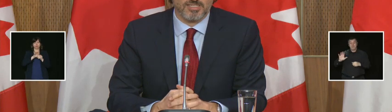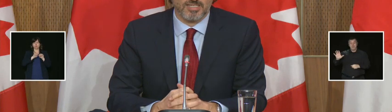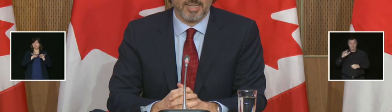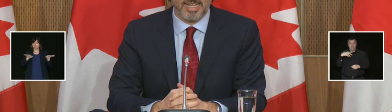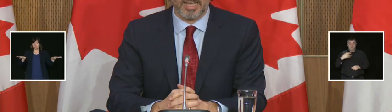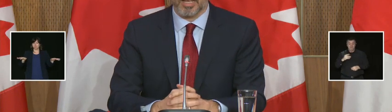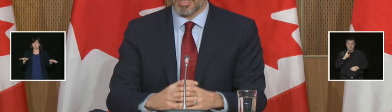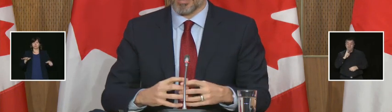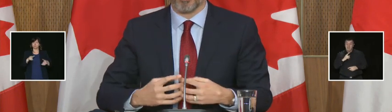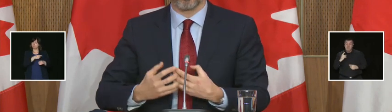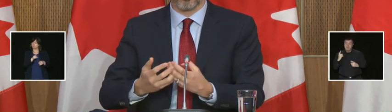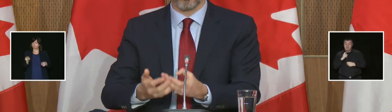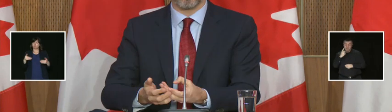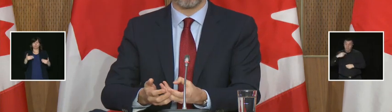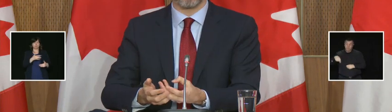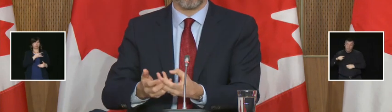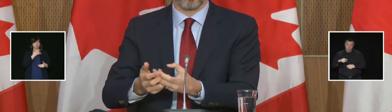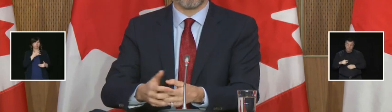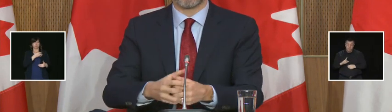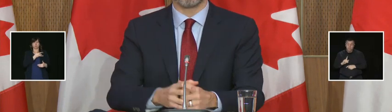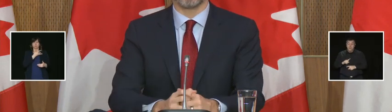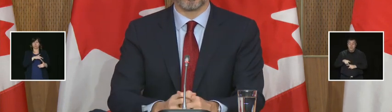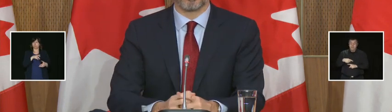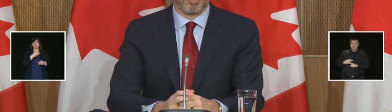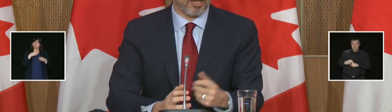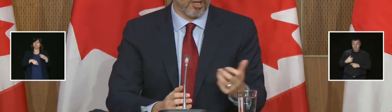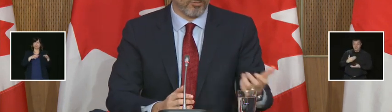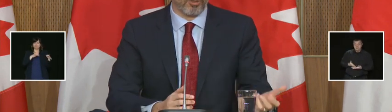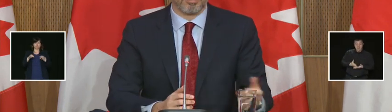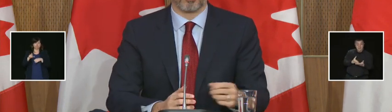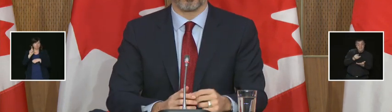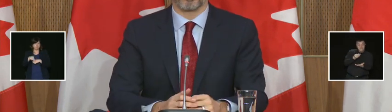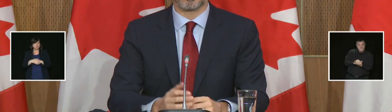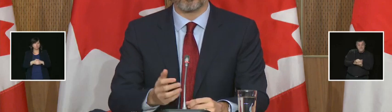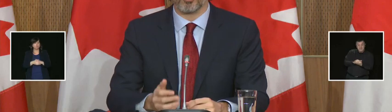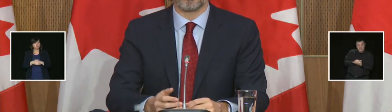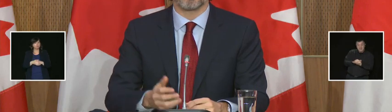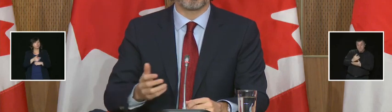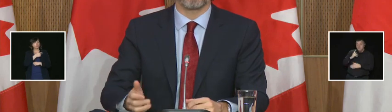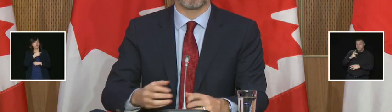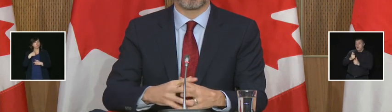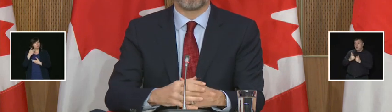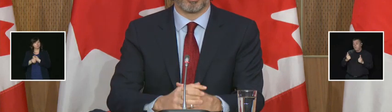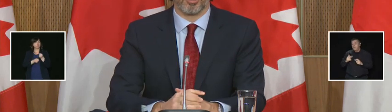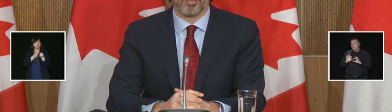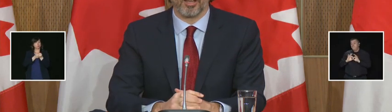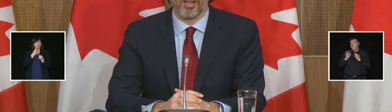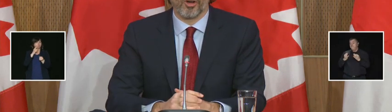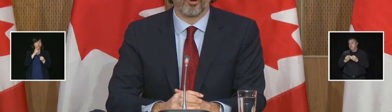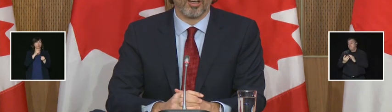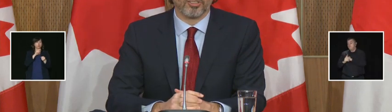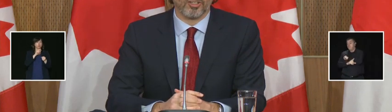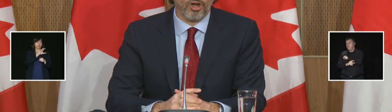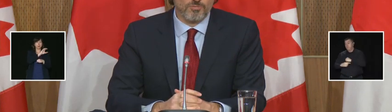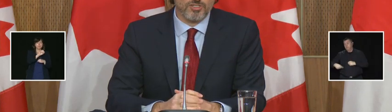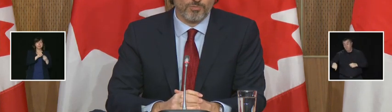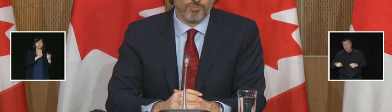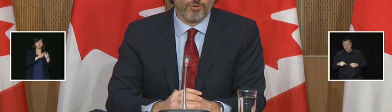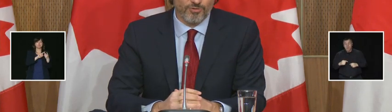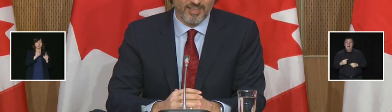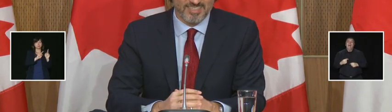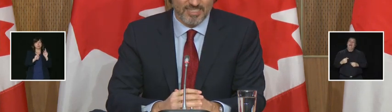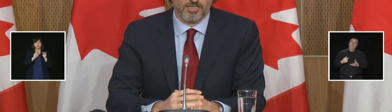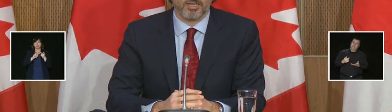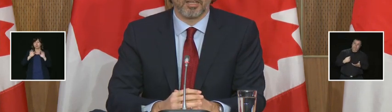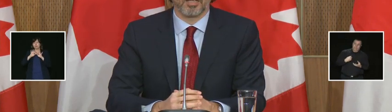difficile et avec nos mesures d' aide financière pour les entreprises pour les familles pour les travailleurs on rend ça un petit peu